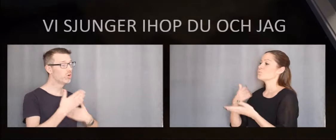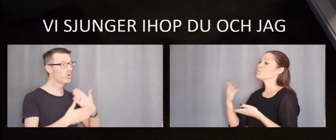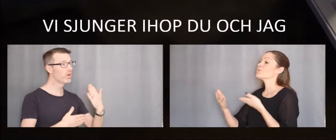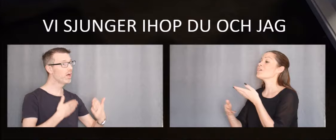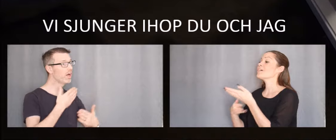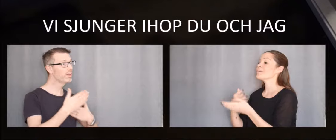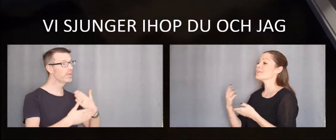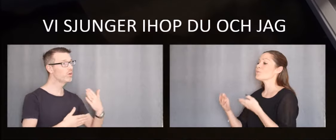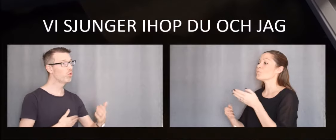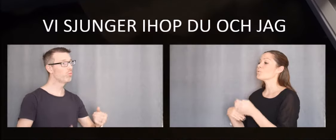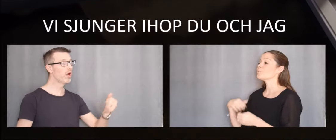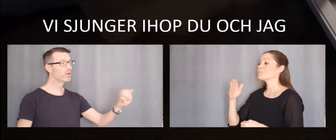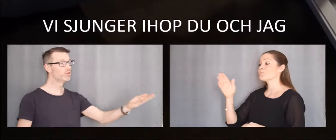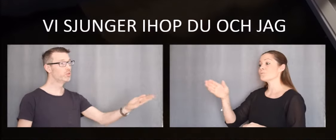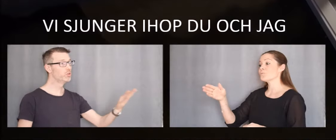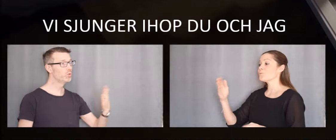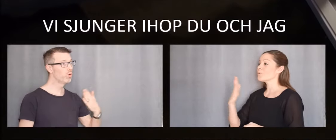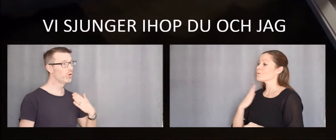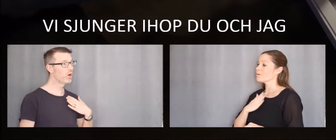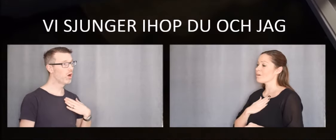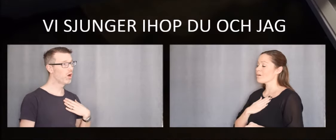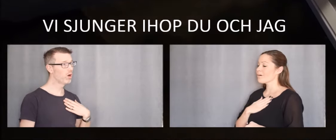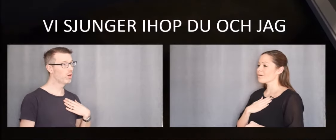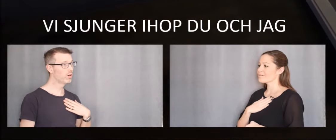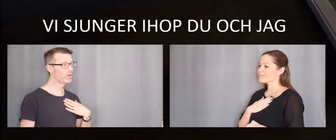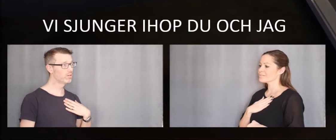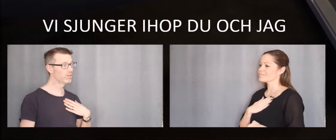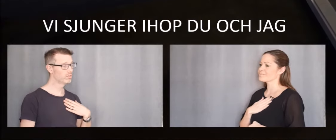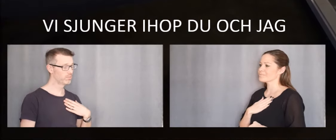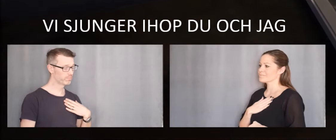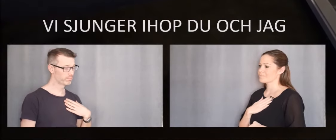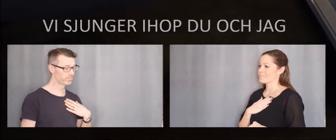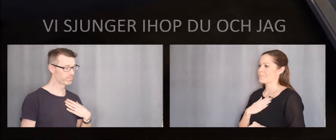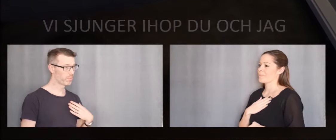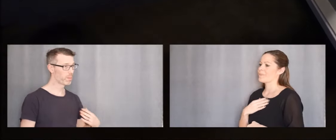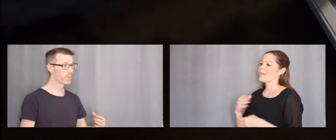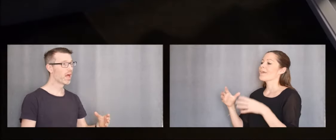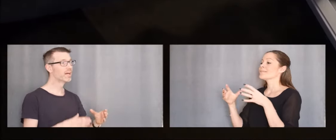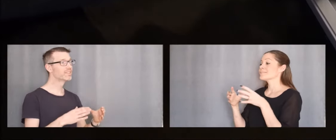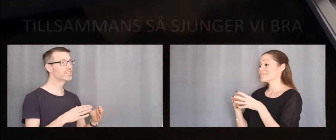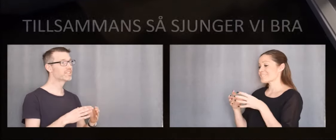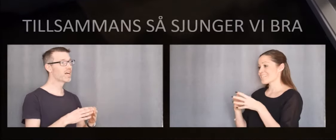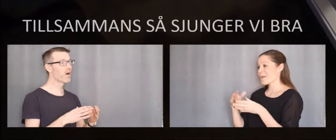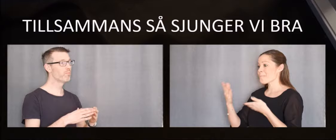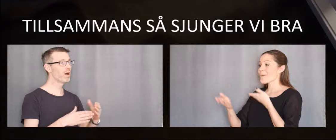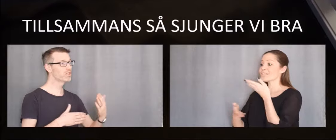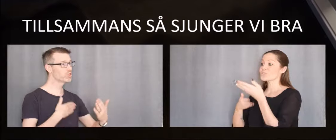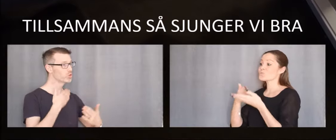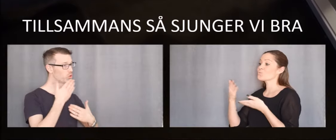Vi sjunger ihop, du och jag.